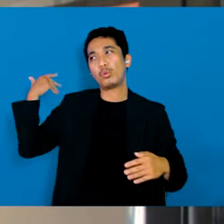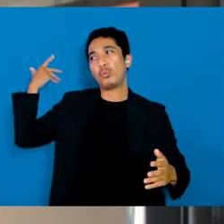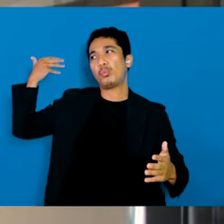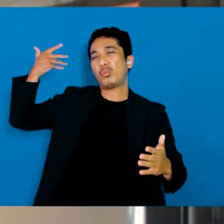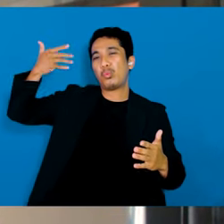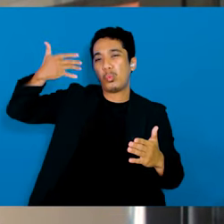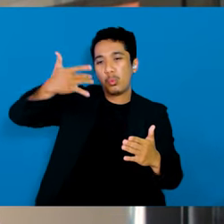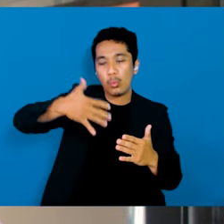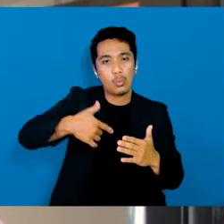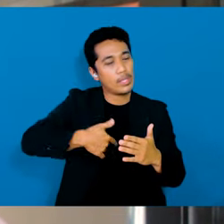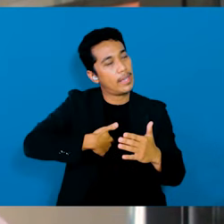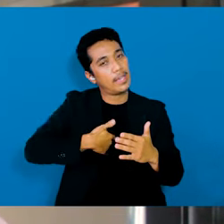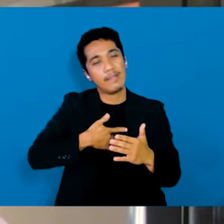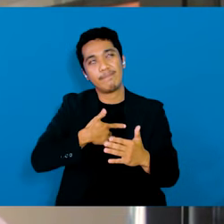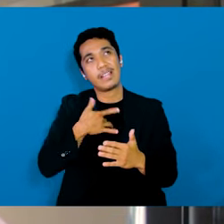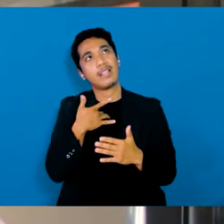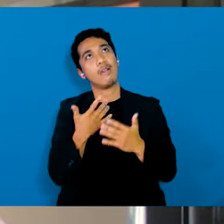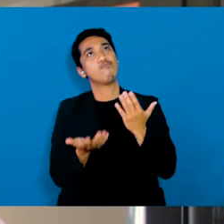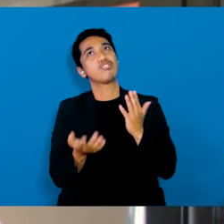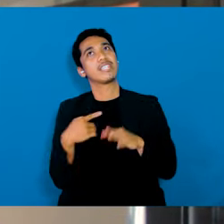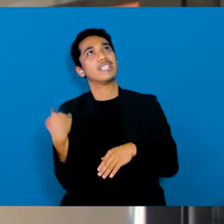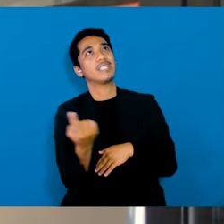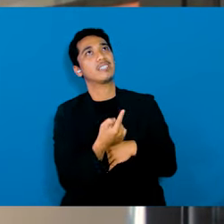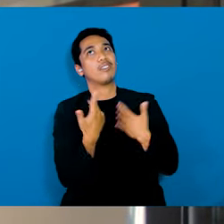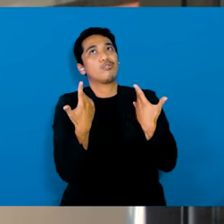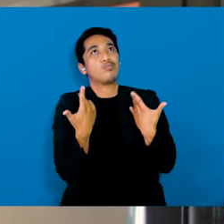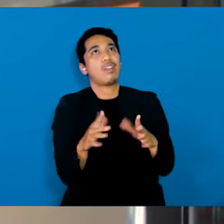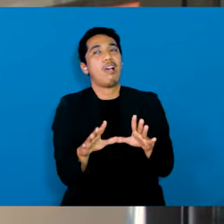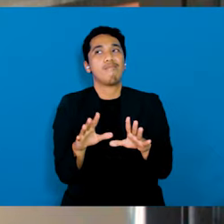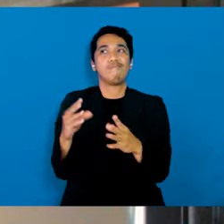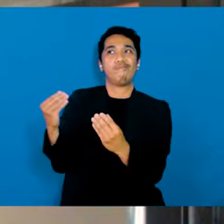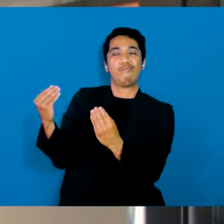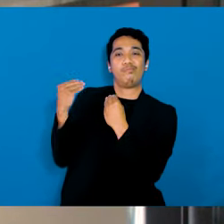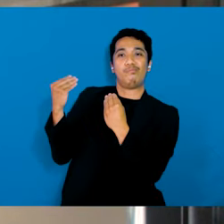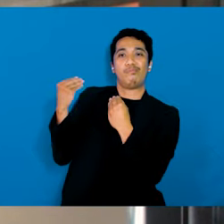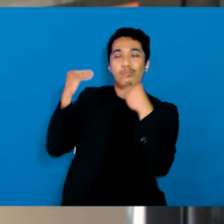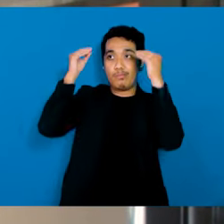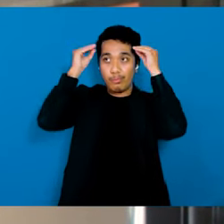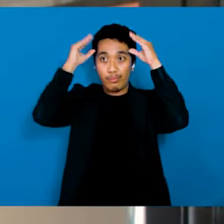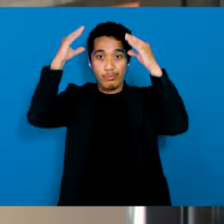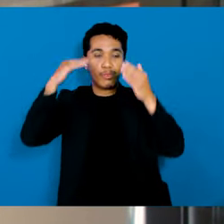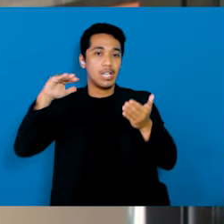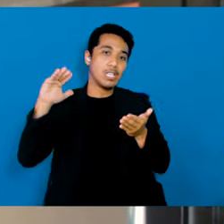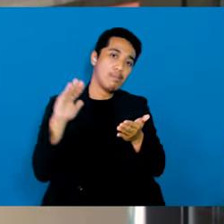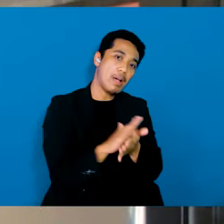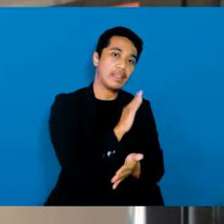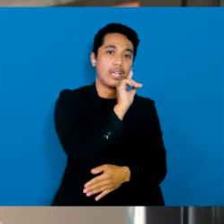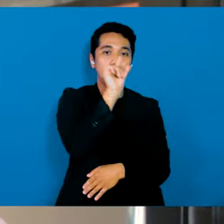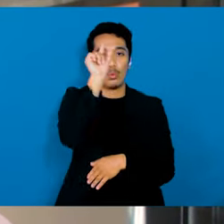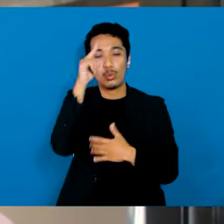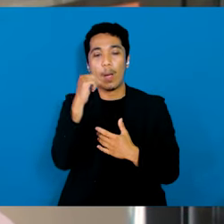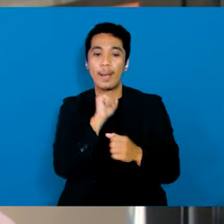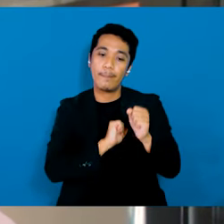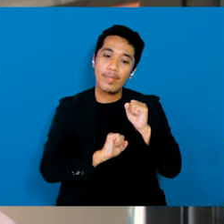saya rasa mungkin kita juga sudah diberi pendidikan, sudah diberi kesempatan untuk bisa